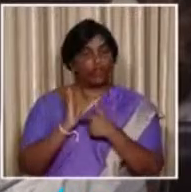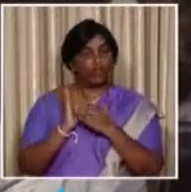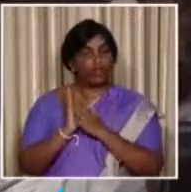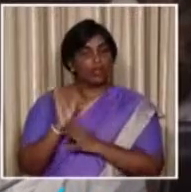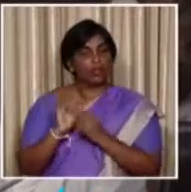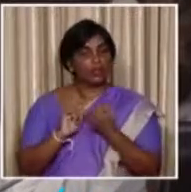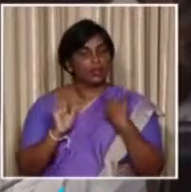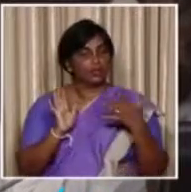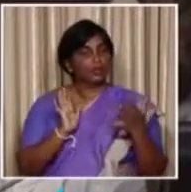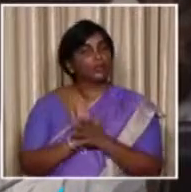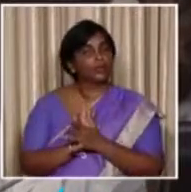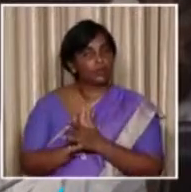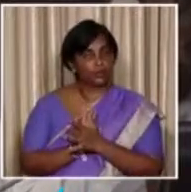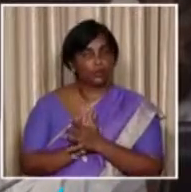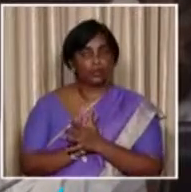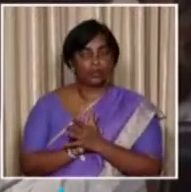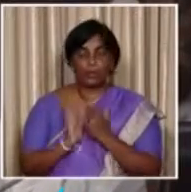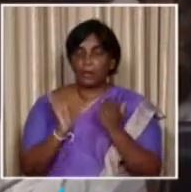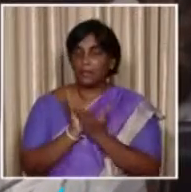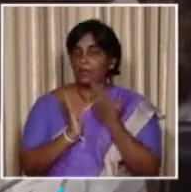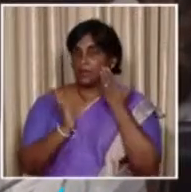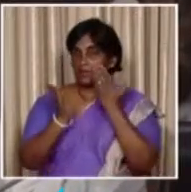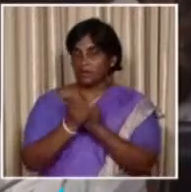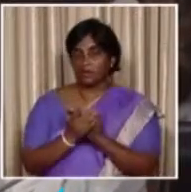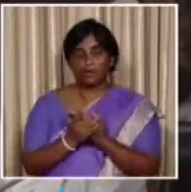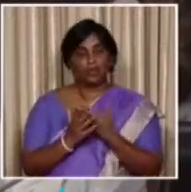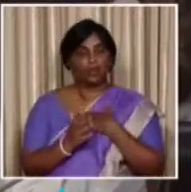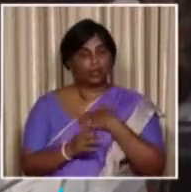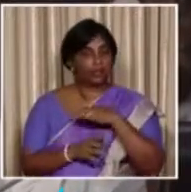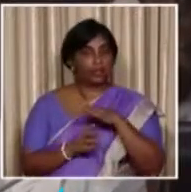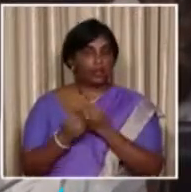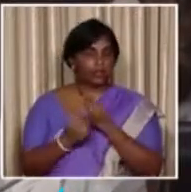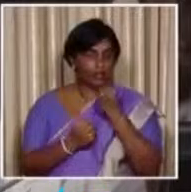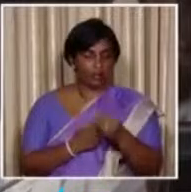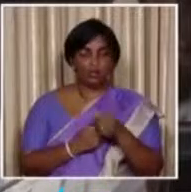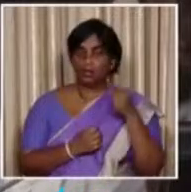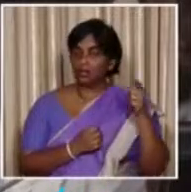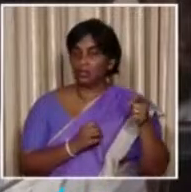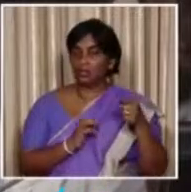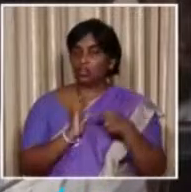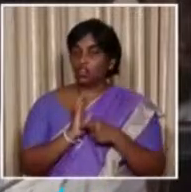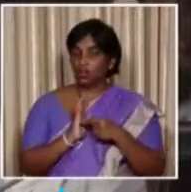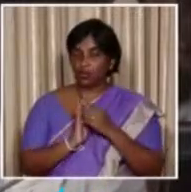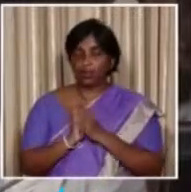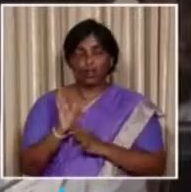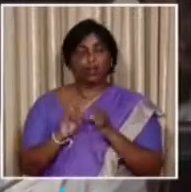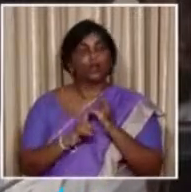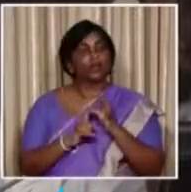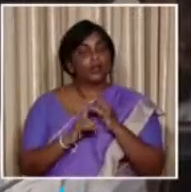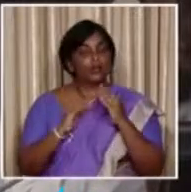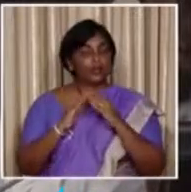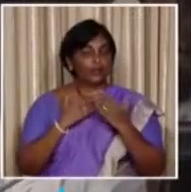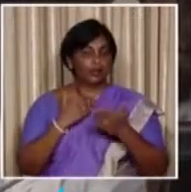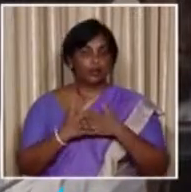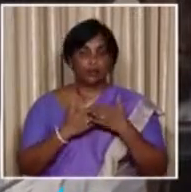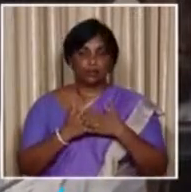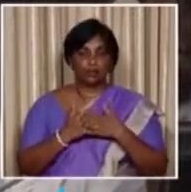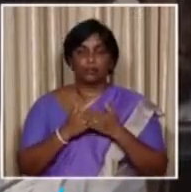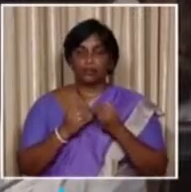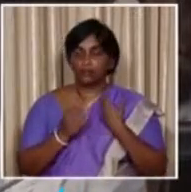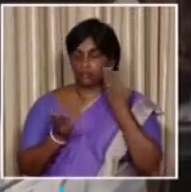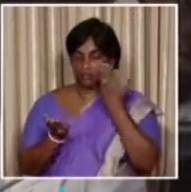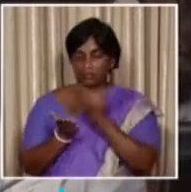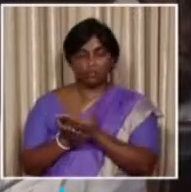නැවතුමත් ඒකාබද්ධ පත්‍රිකාවක් ඉදිරිපත් කරා. මම ඉඩම් දෙන්නත් එතුමා මේ නිවාස හදන්නත් මේ වැඩපිළිවෙල ගෙනාවා